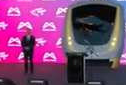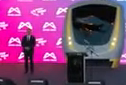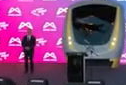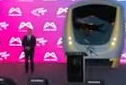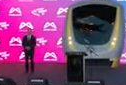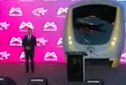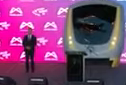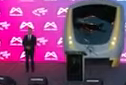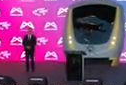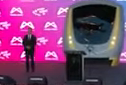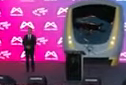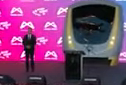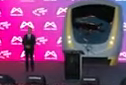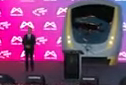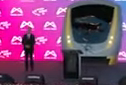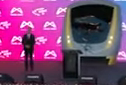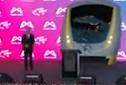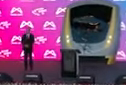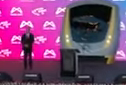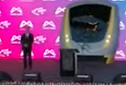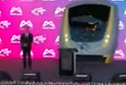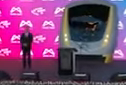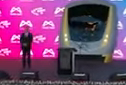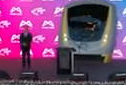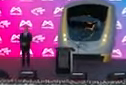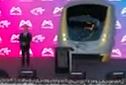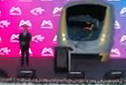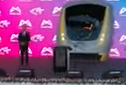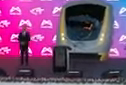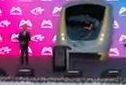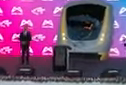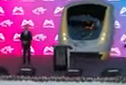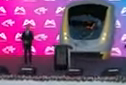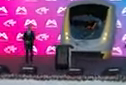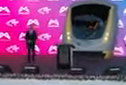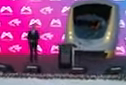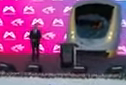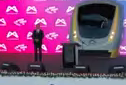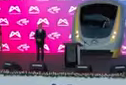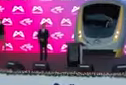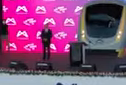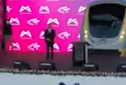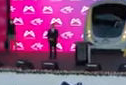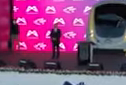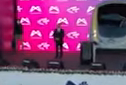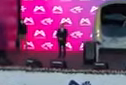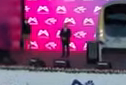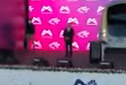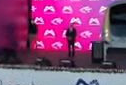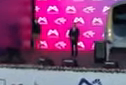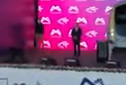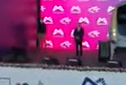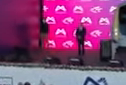Hiç meraklanmayın. En geç 2 yıl içinde, en geç 2 yıl içinde bütün Suriyeli